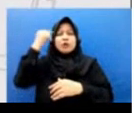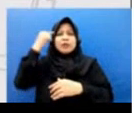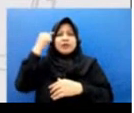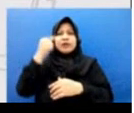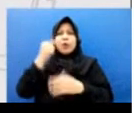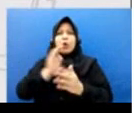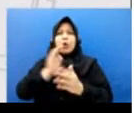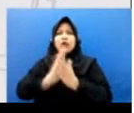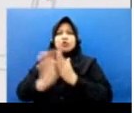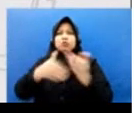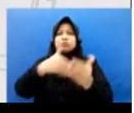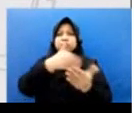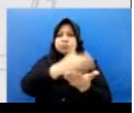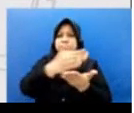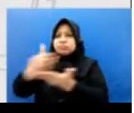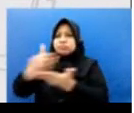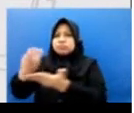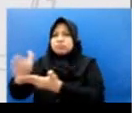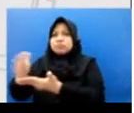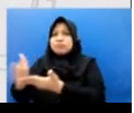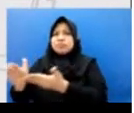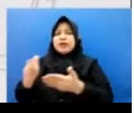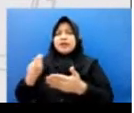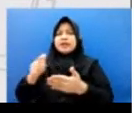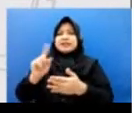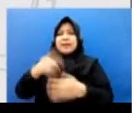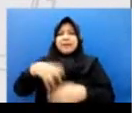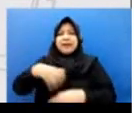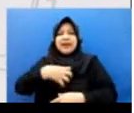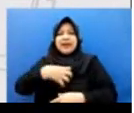proses emosinya mengambil alih proses